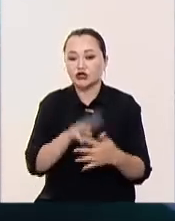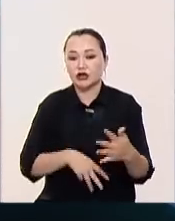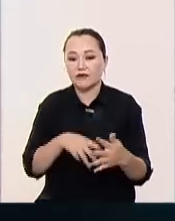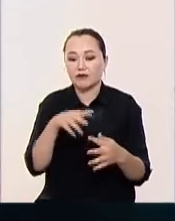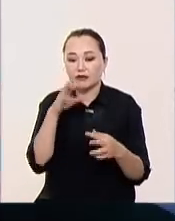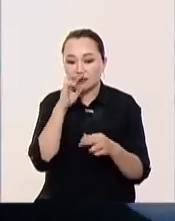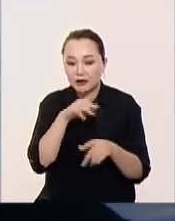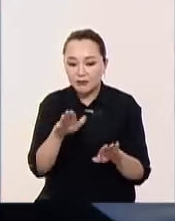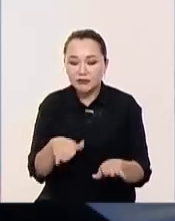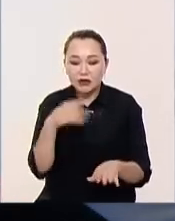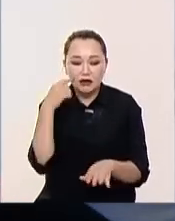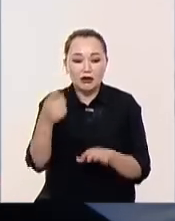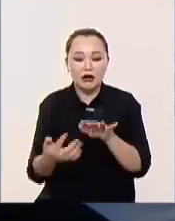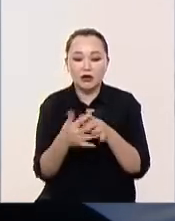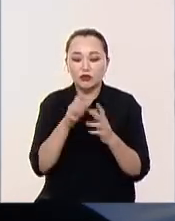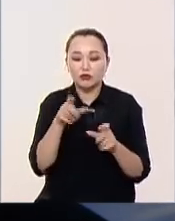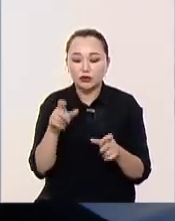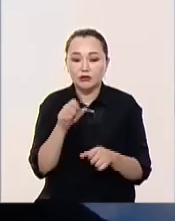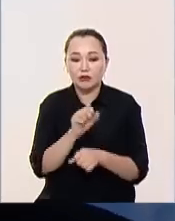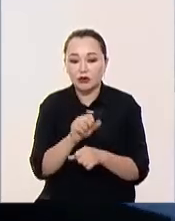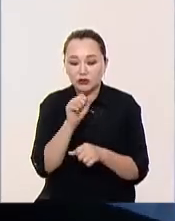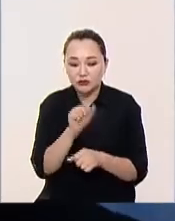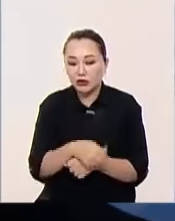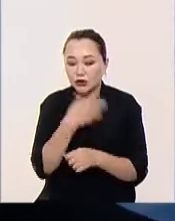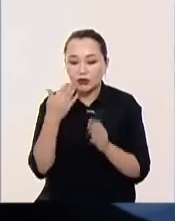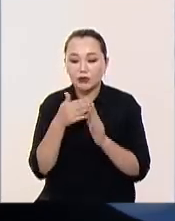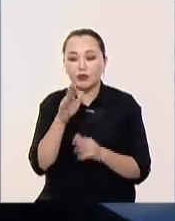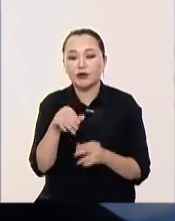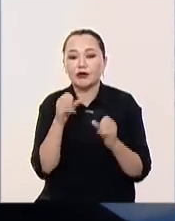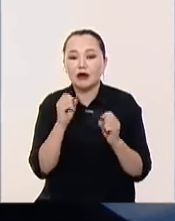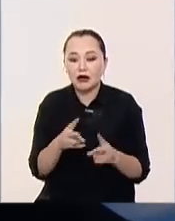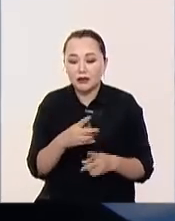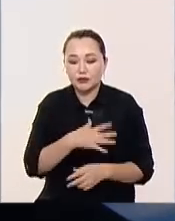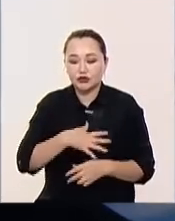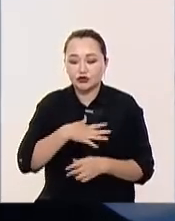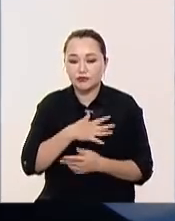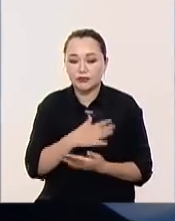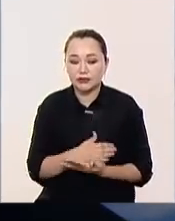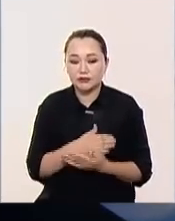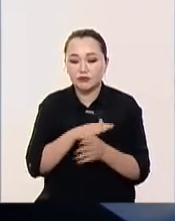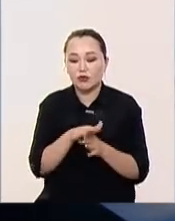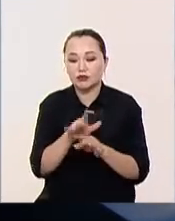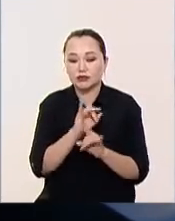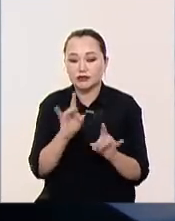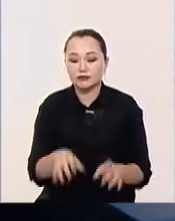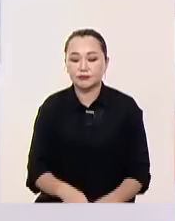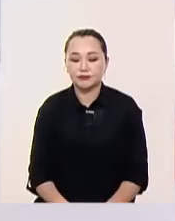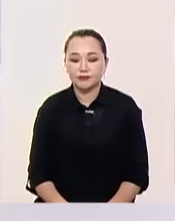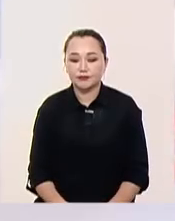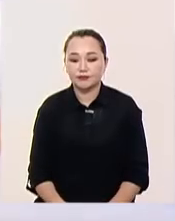Ал Шалғай ауыл тұрғындары болса, көлік тоқтамаса үйімізге қалай жетеміз деп сарбайымға салынып отыр. Толығырақ келесі материалда.